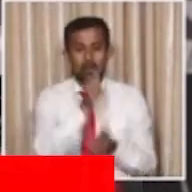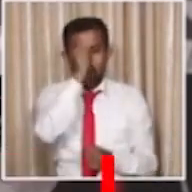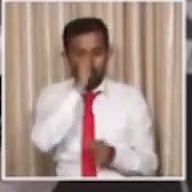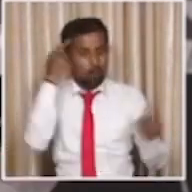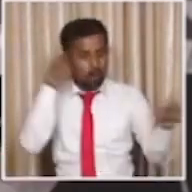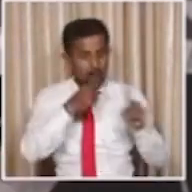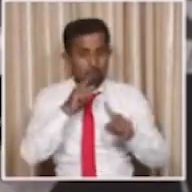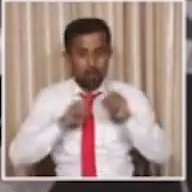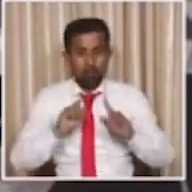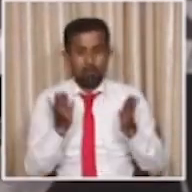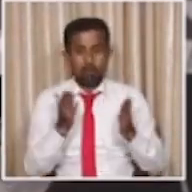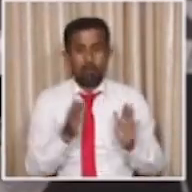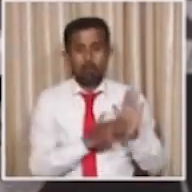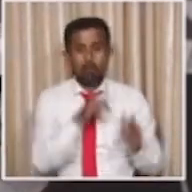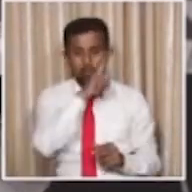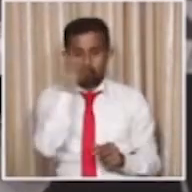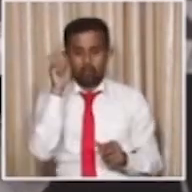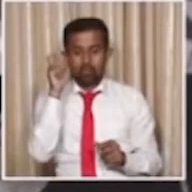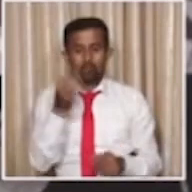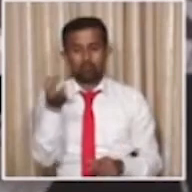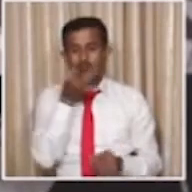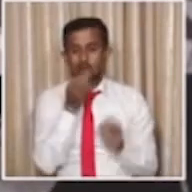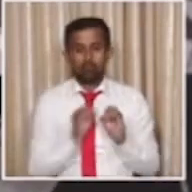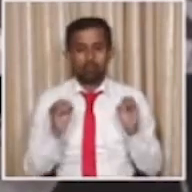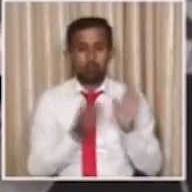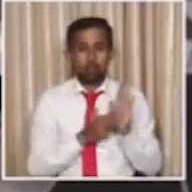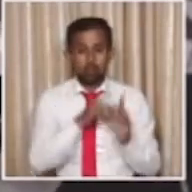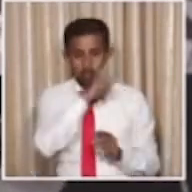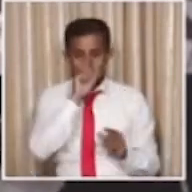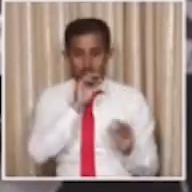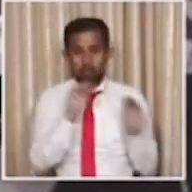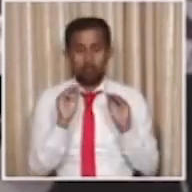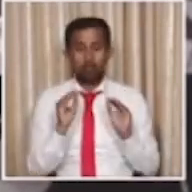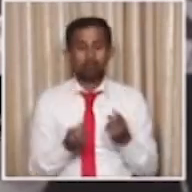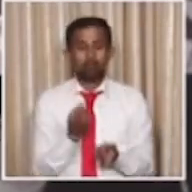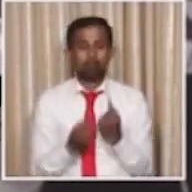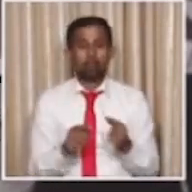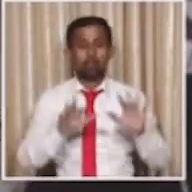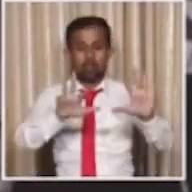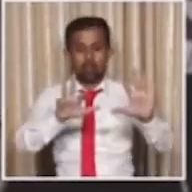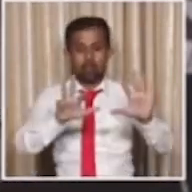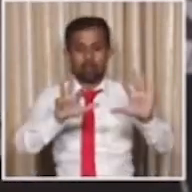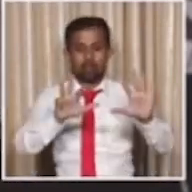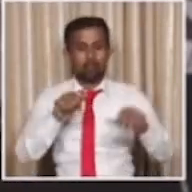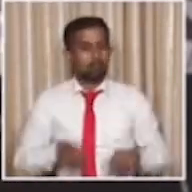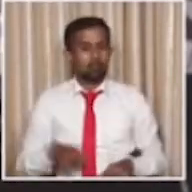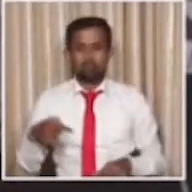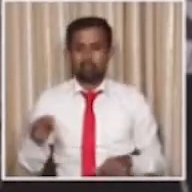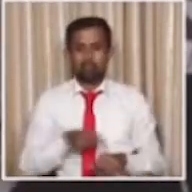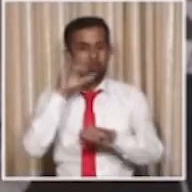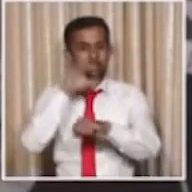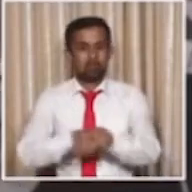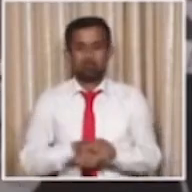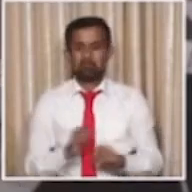ගැන කතා කරපු නිසා මාර්තු මාසෙ වෙනකම් මට කිසිම චෝදනාවක් නැහැ. මාර්තු මාසෙන් පස්සේ විමර්ශන 9යි. ඒ 9න් කිසිම දෙයක් අද උනතුරු ඔප්පු